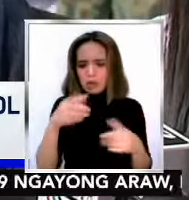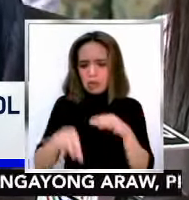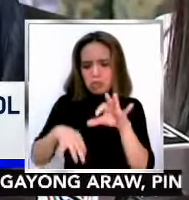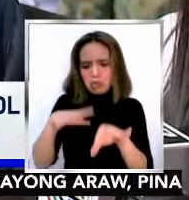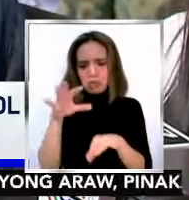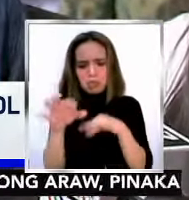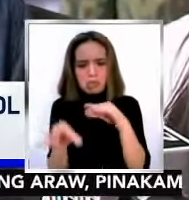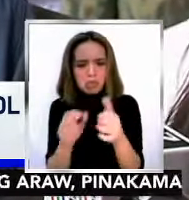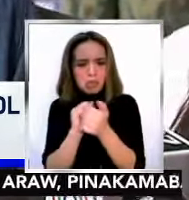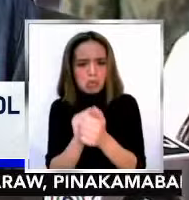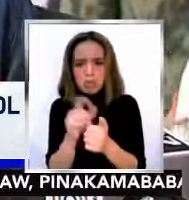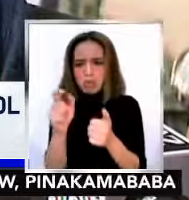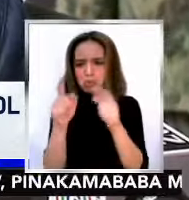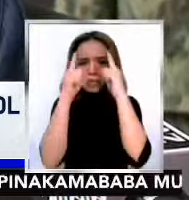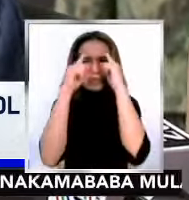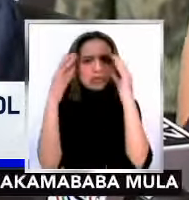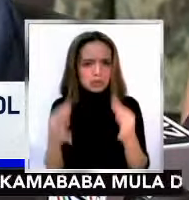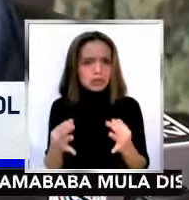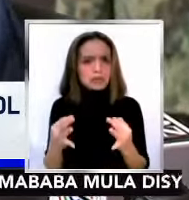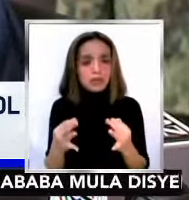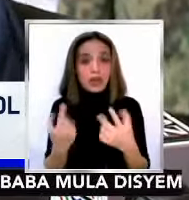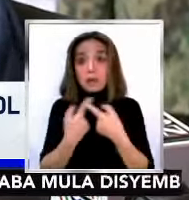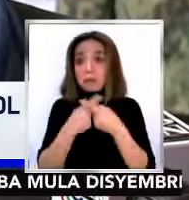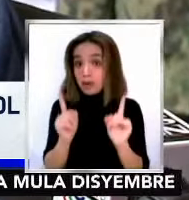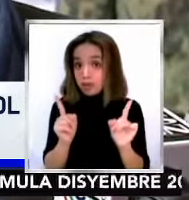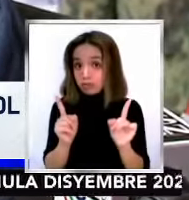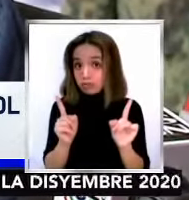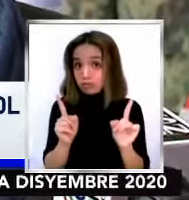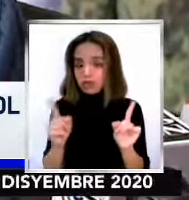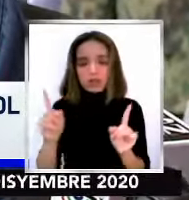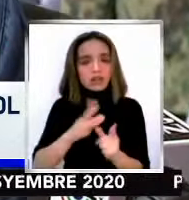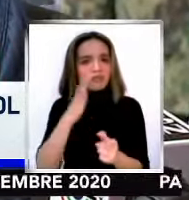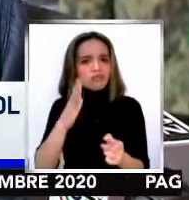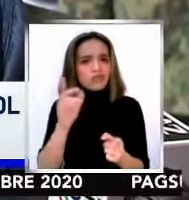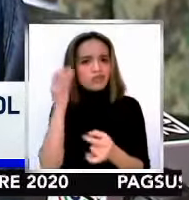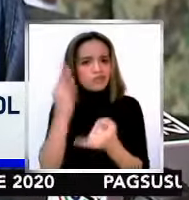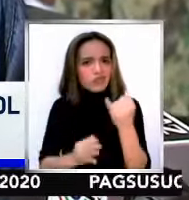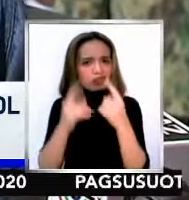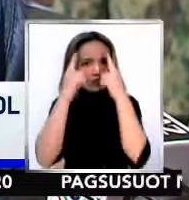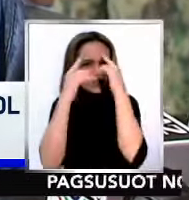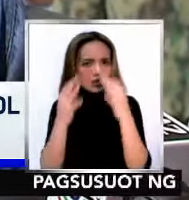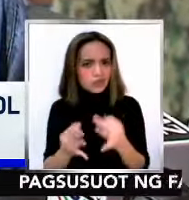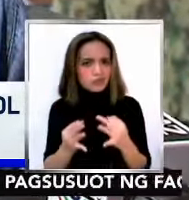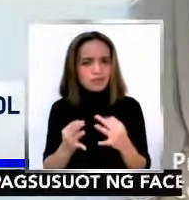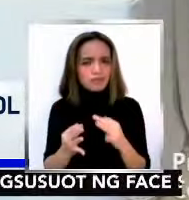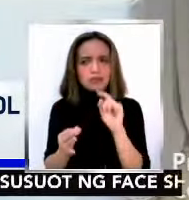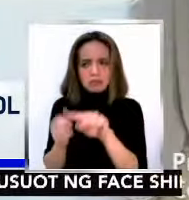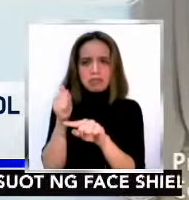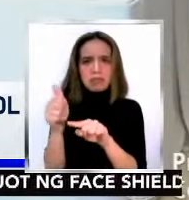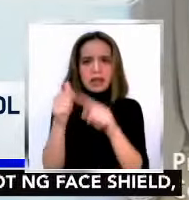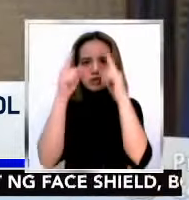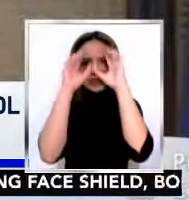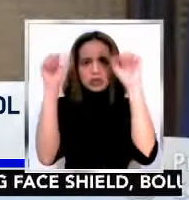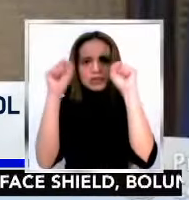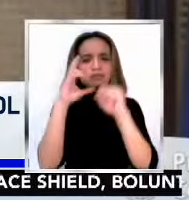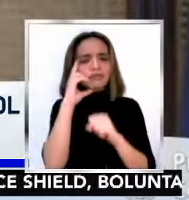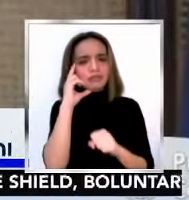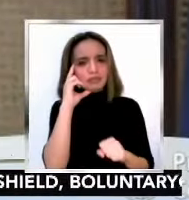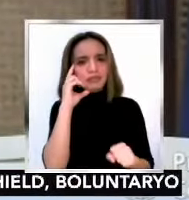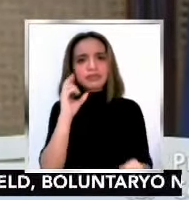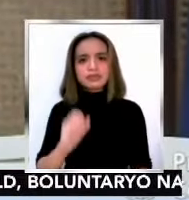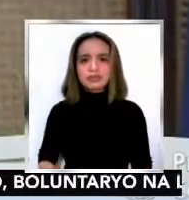naging desisyon niya po. But ang final decision po, nakay Pangulong Duterte. Ivan Mayrina